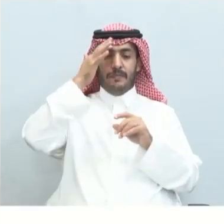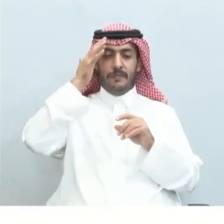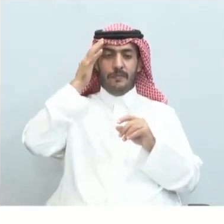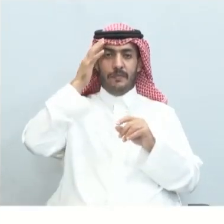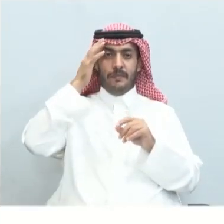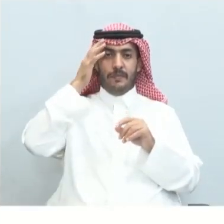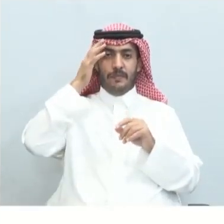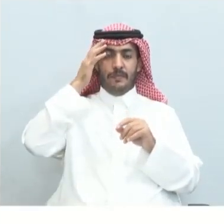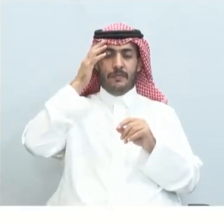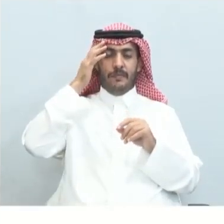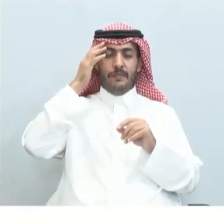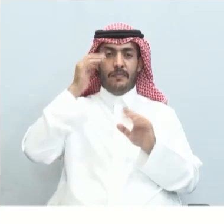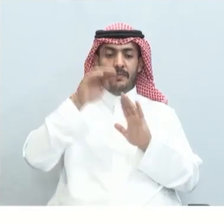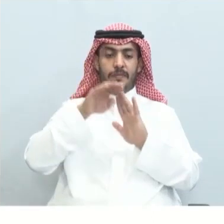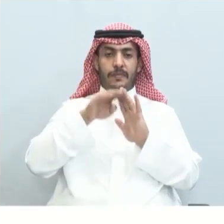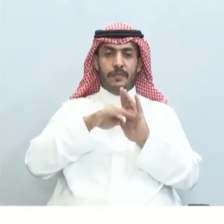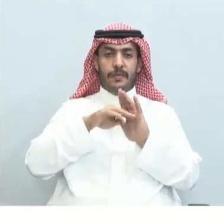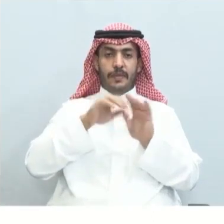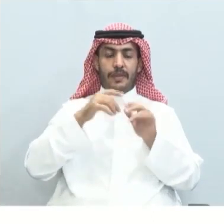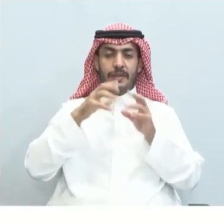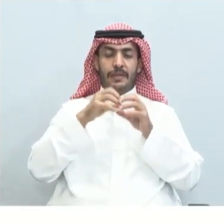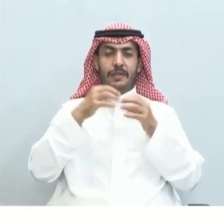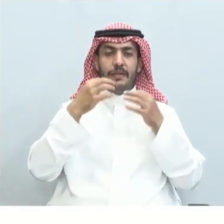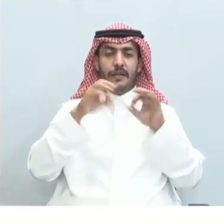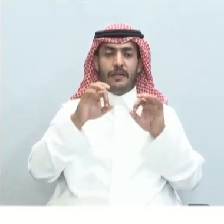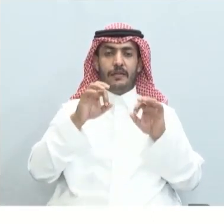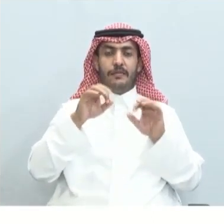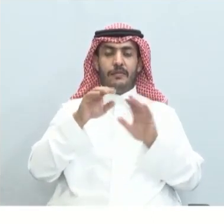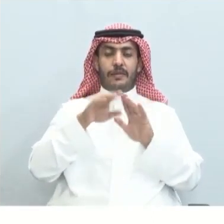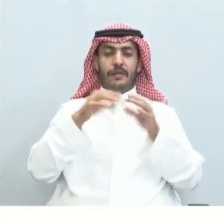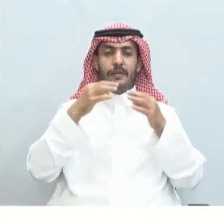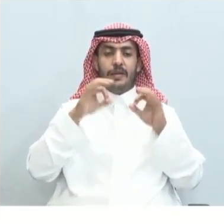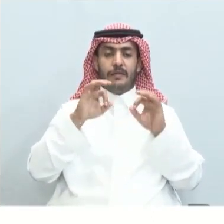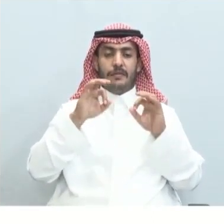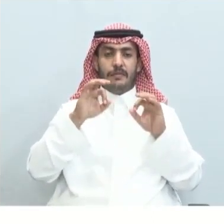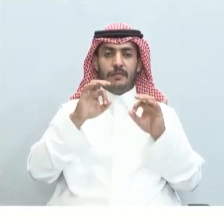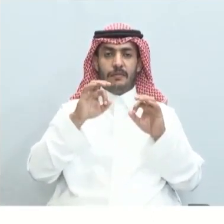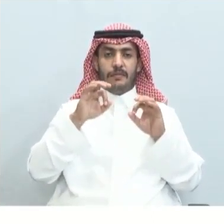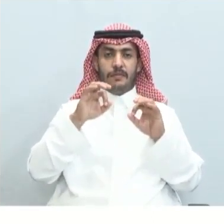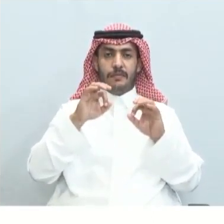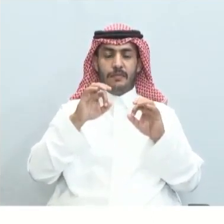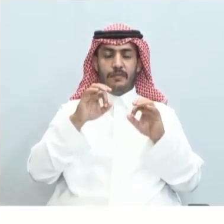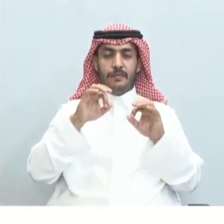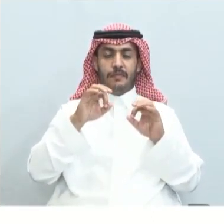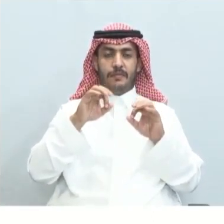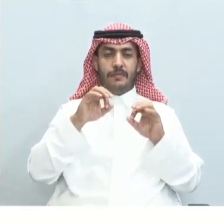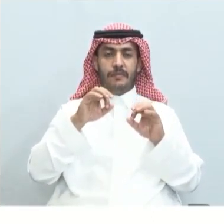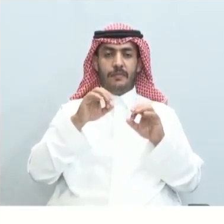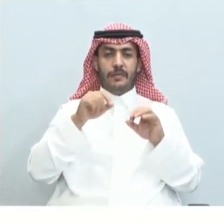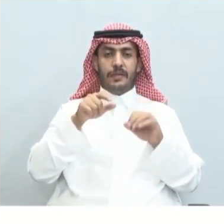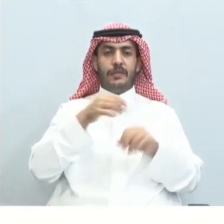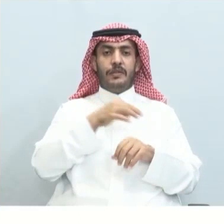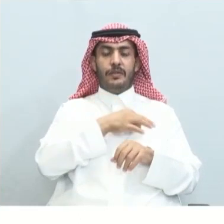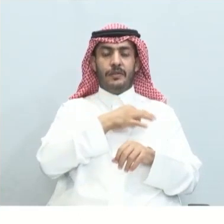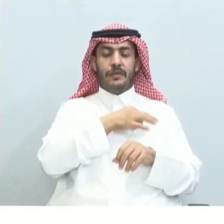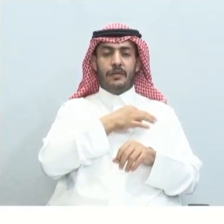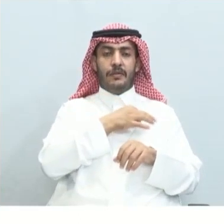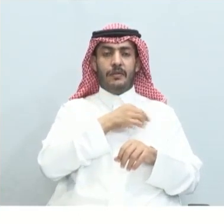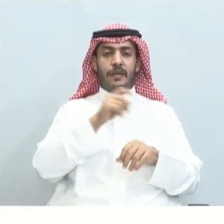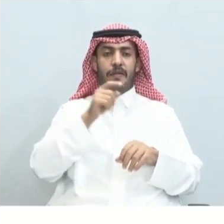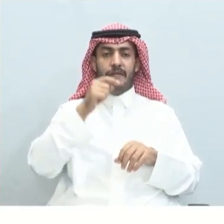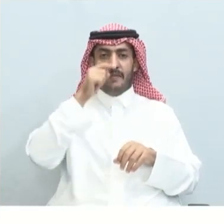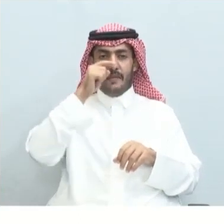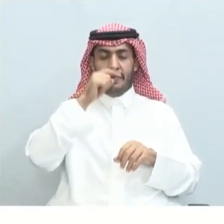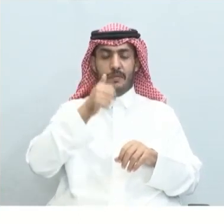فرضيه هذه بعد التحليل والاستنتاج دعمت او هذه التجربه دعمت